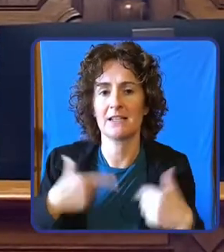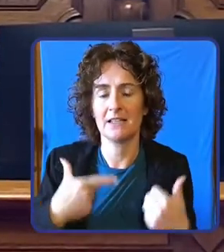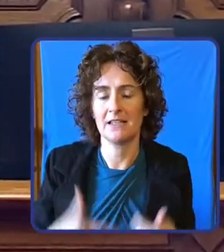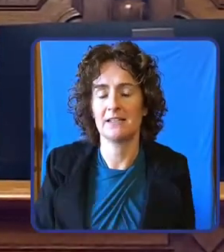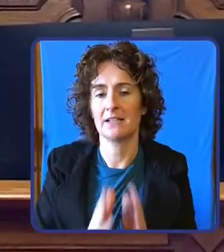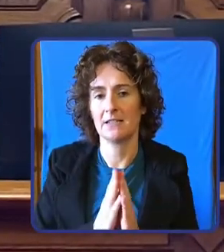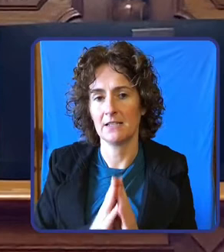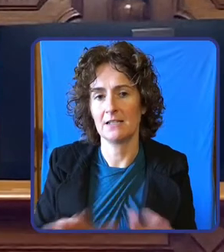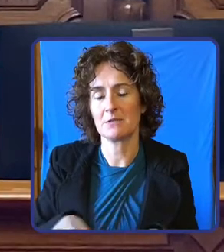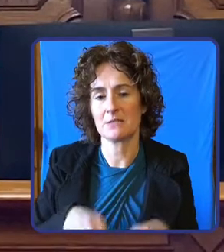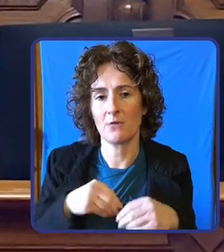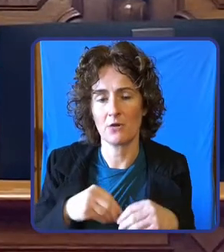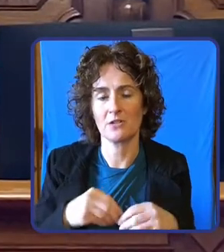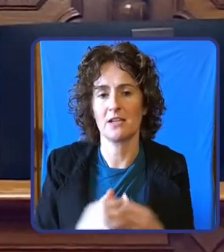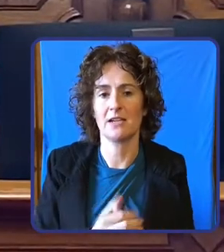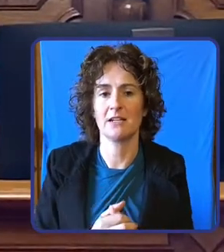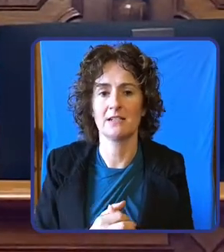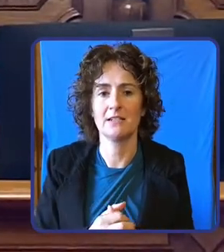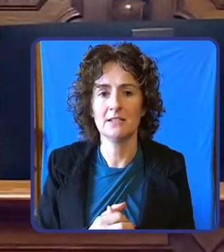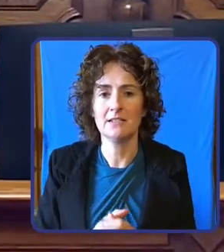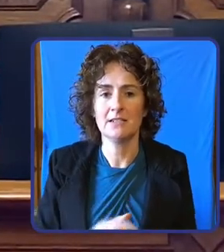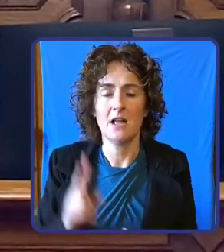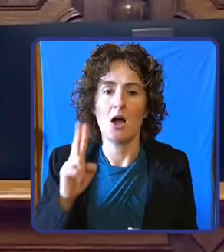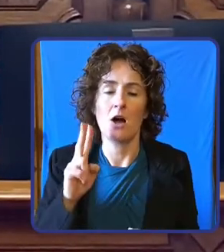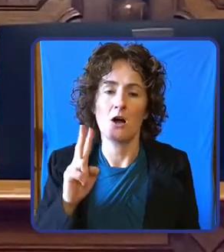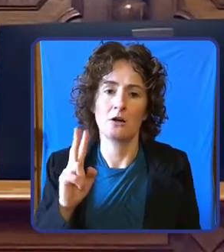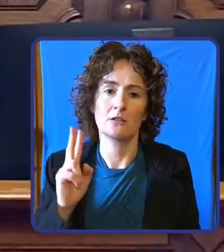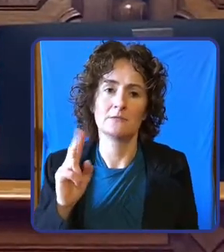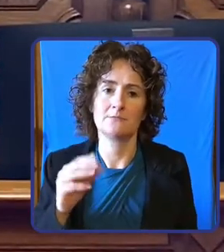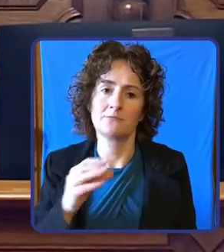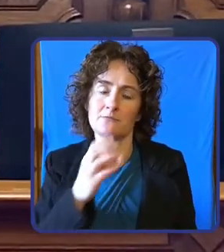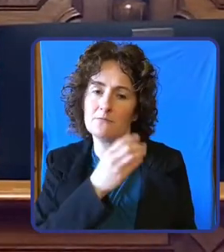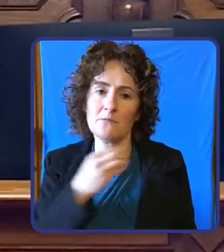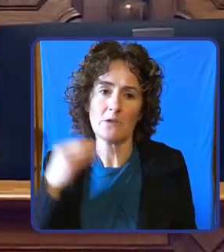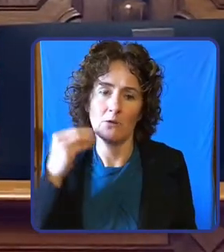Jó, a kossuth-téri büfé valóban nagyon szomorú, azt is tudja, hogy